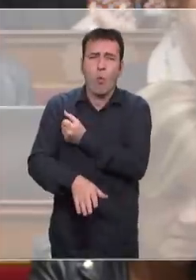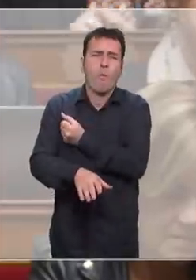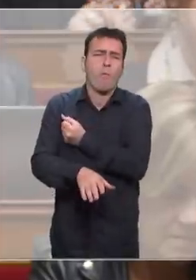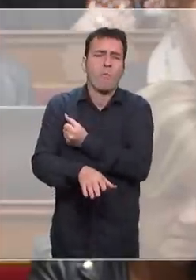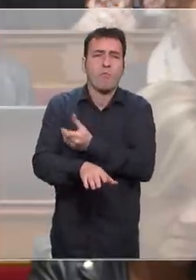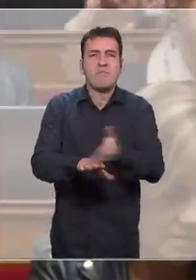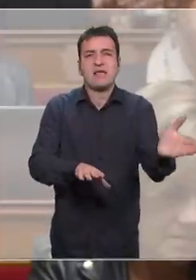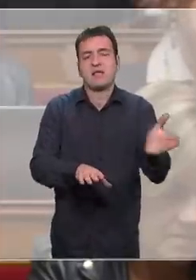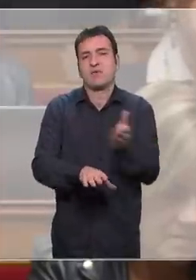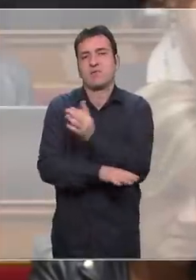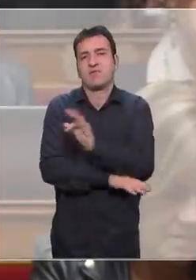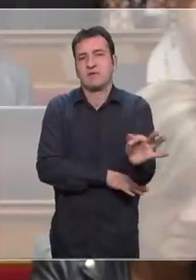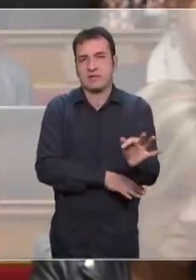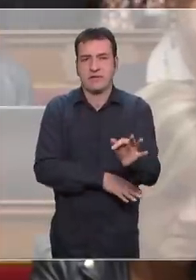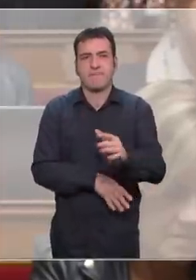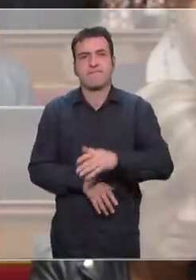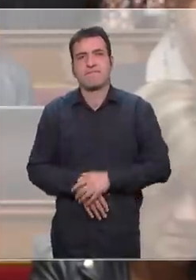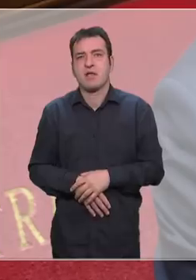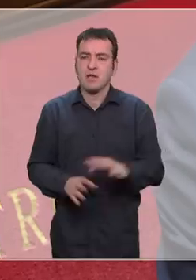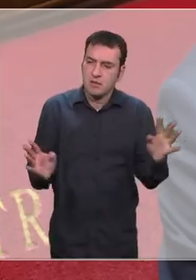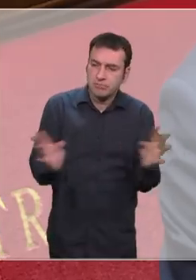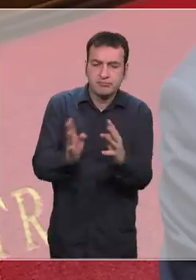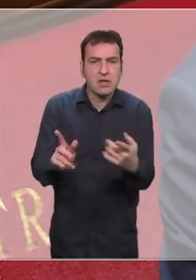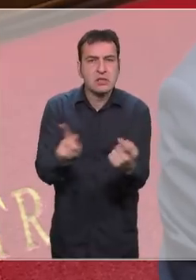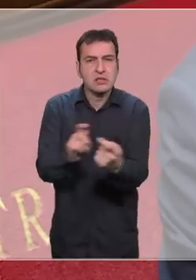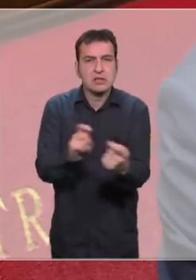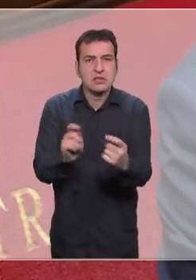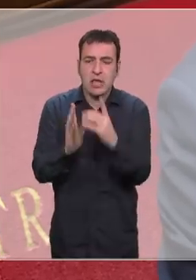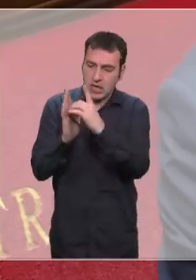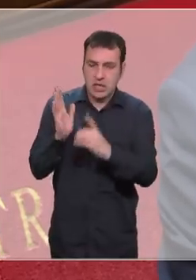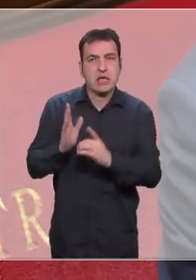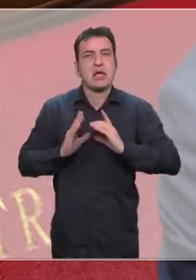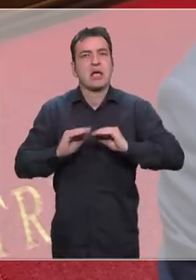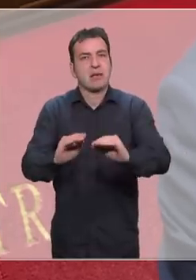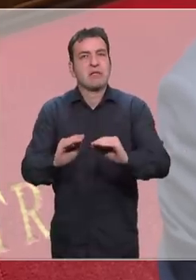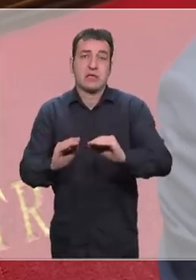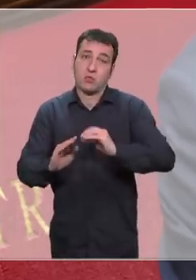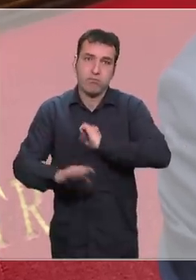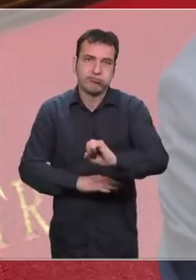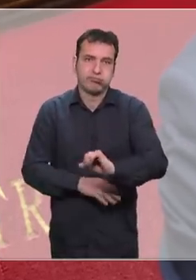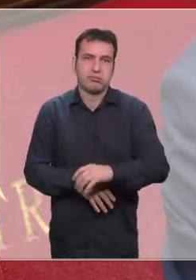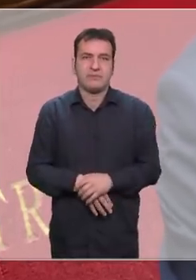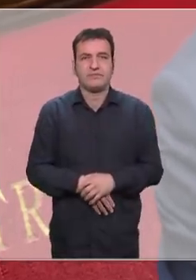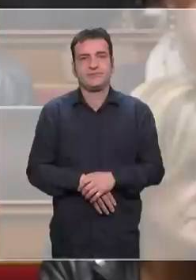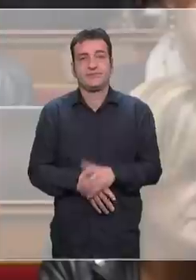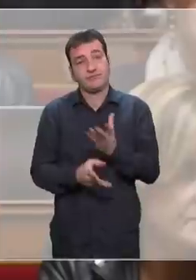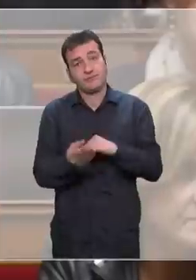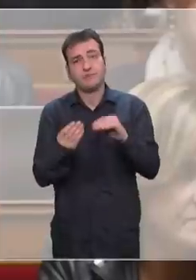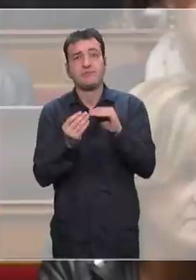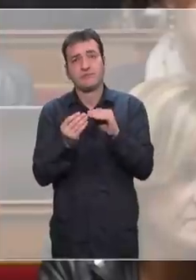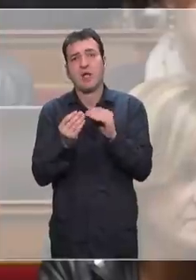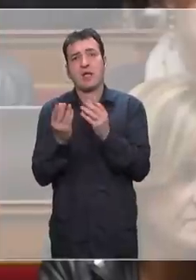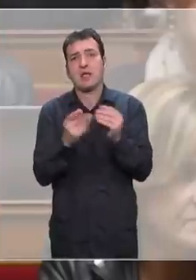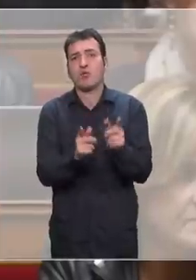compatriotes d'accélérer la concertation et la parution des décrets d'application. De plus, alors que de nombreuses